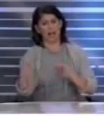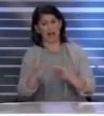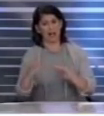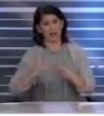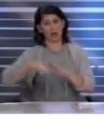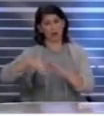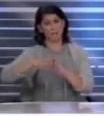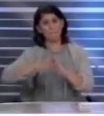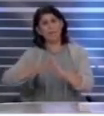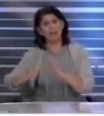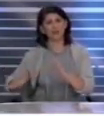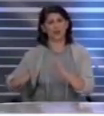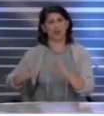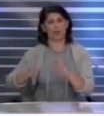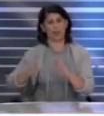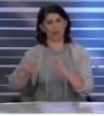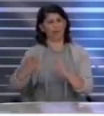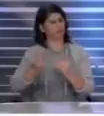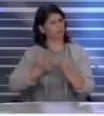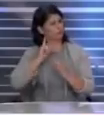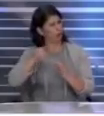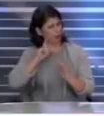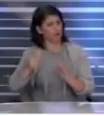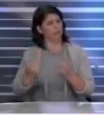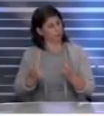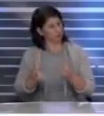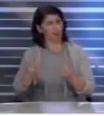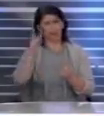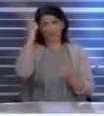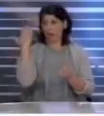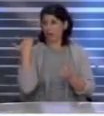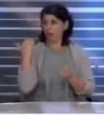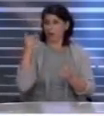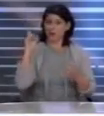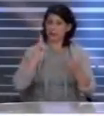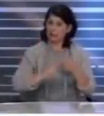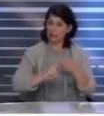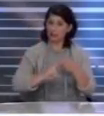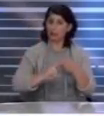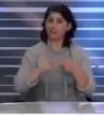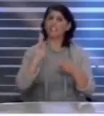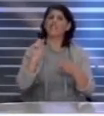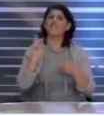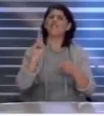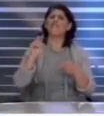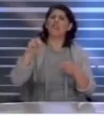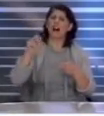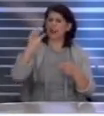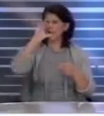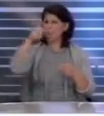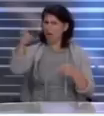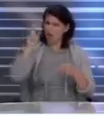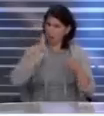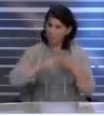Αιγαίου. Όταν προσφάτως συναντηθήκαμε με τον πρόεδρο Ερντογάν στη Βάρνα, στη Βουλγαρία,